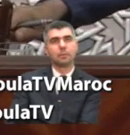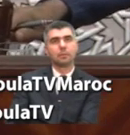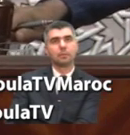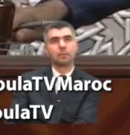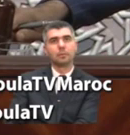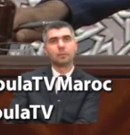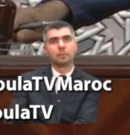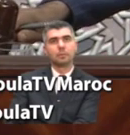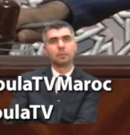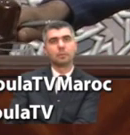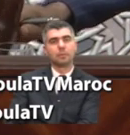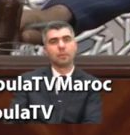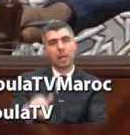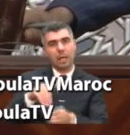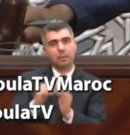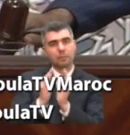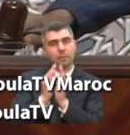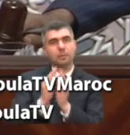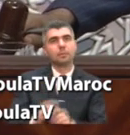السادة النواب من فريق